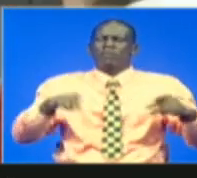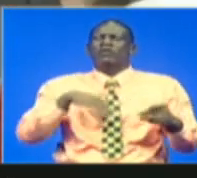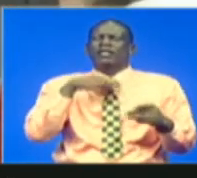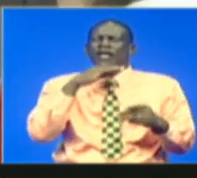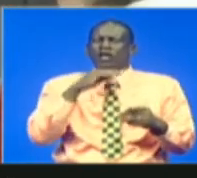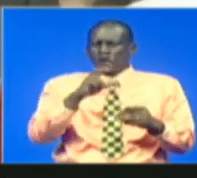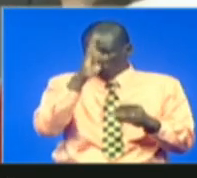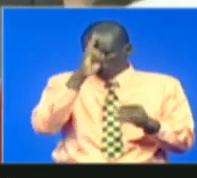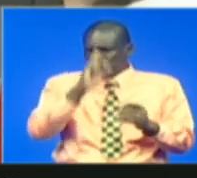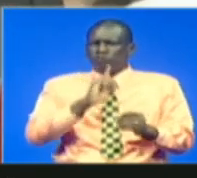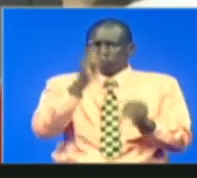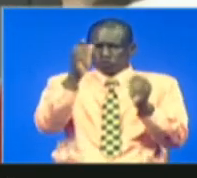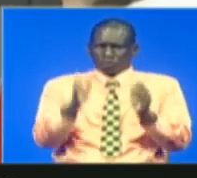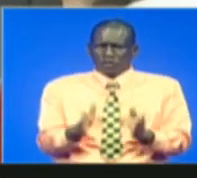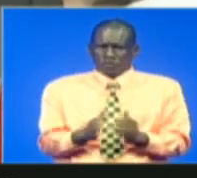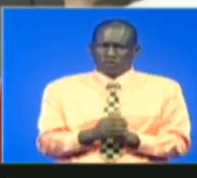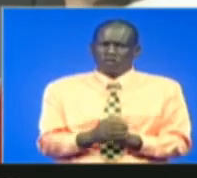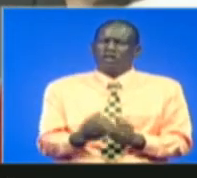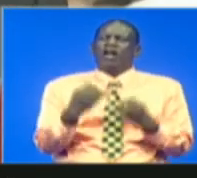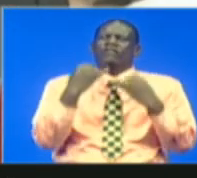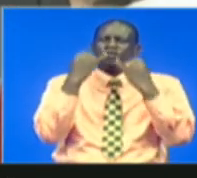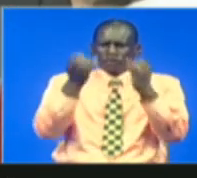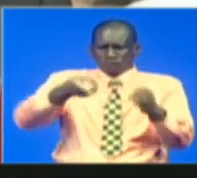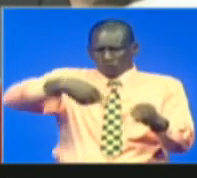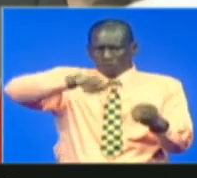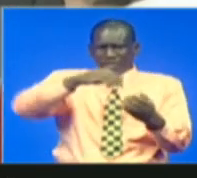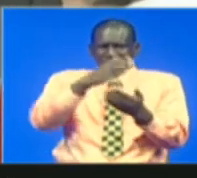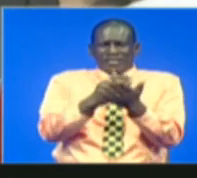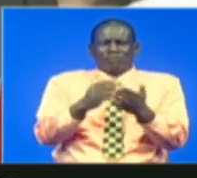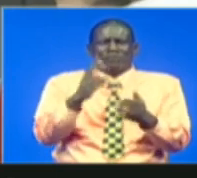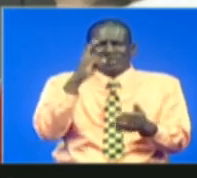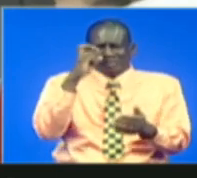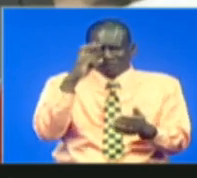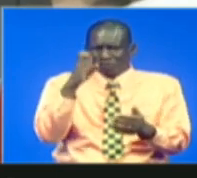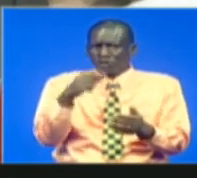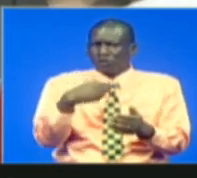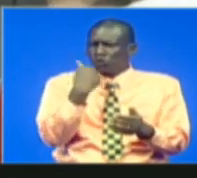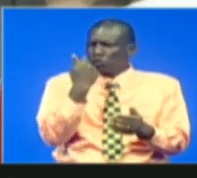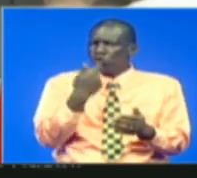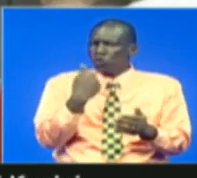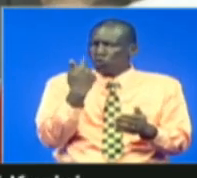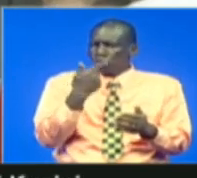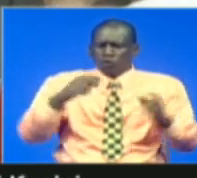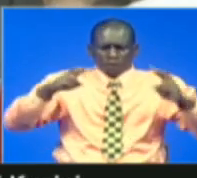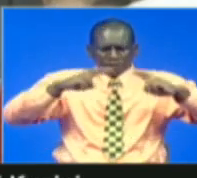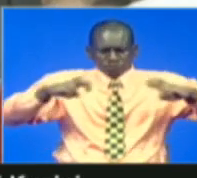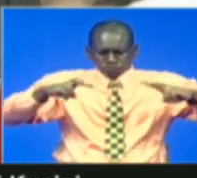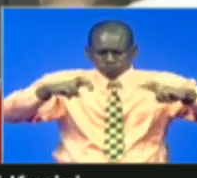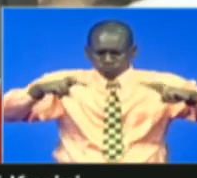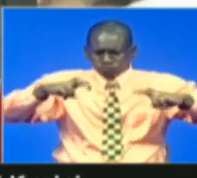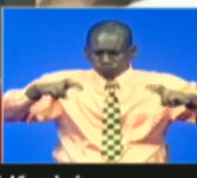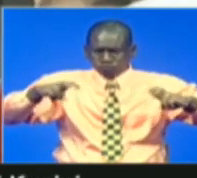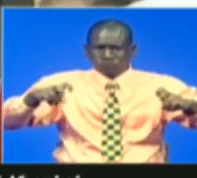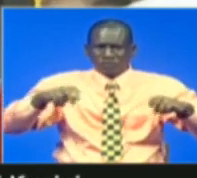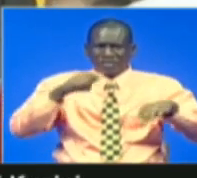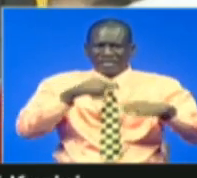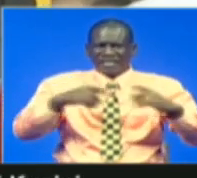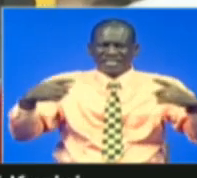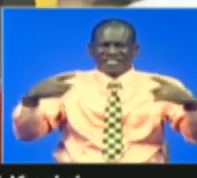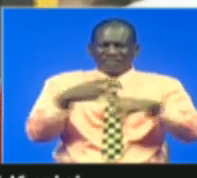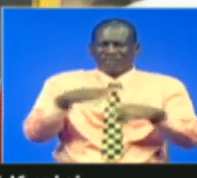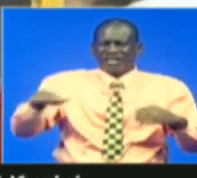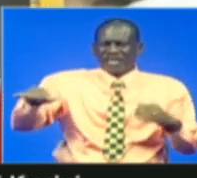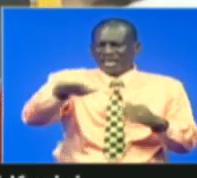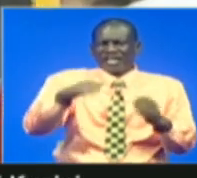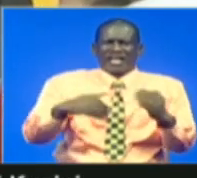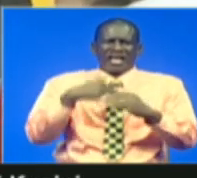Owino amefahamisha kwamba kuna baadhi ya washukiwa ambao wangali wanasakwa katika maeneo tofauti